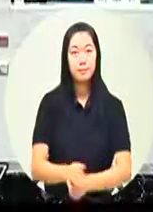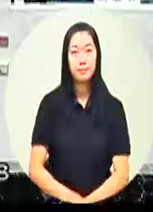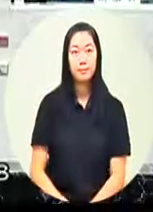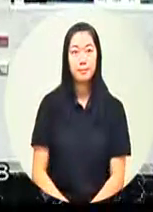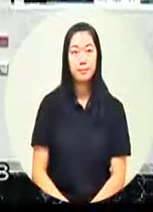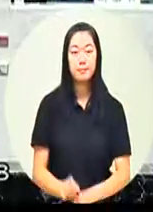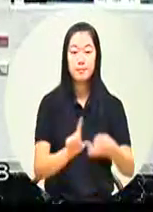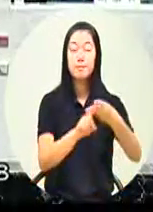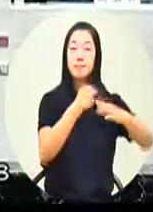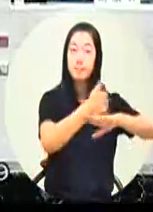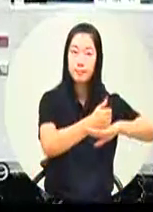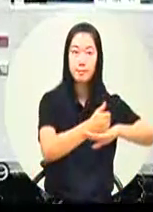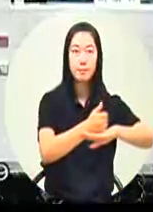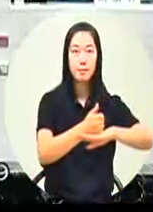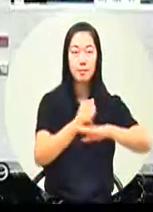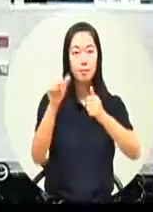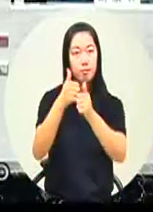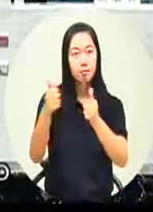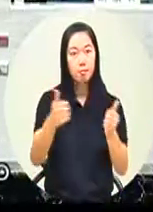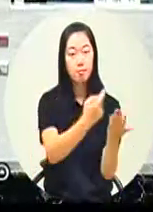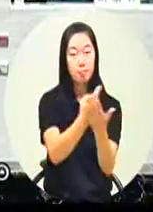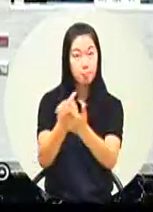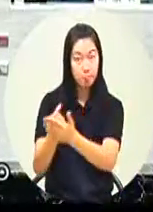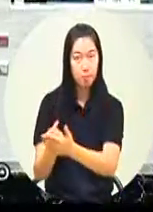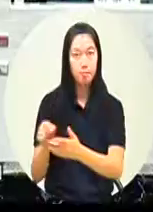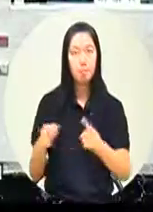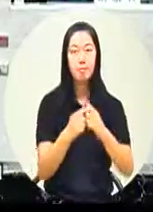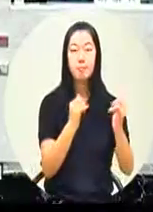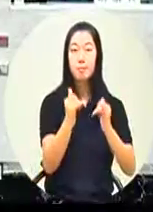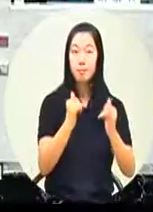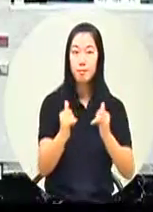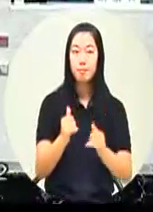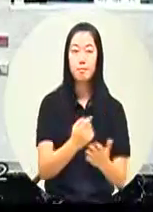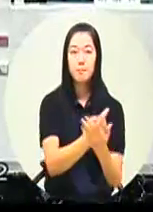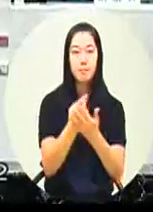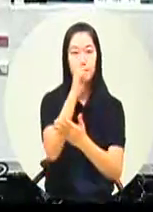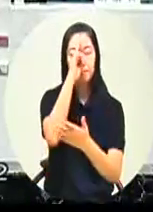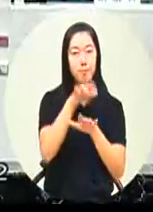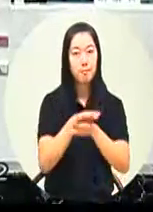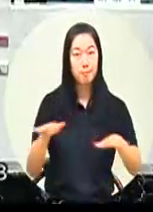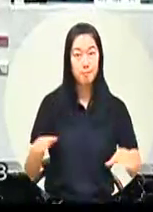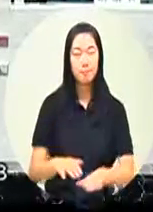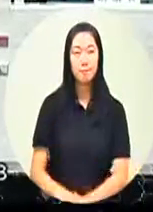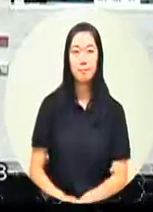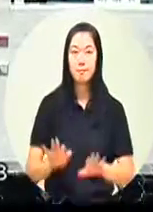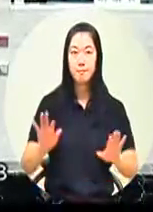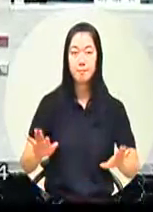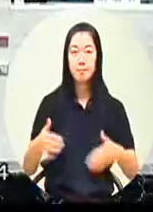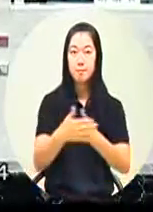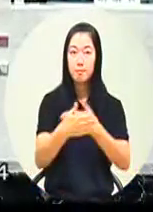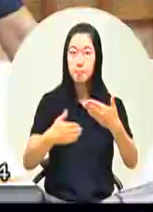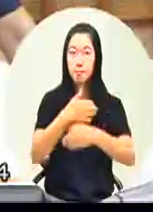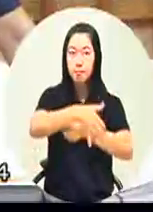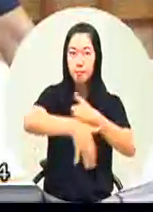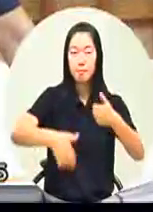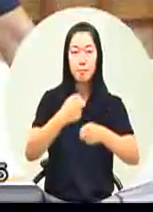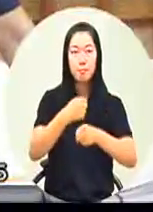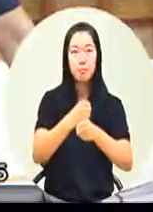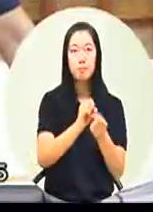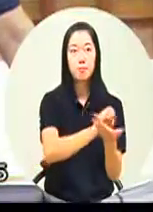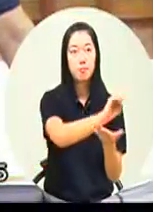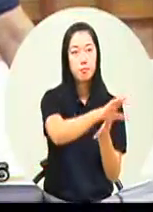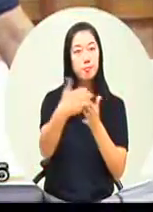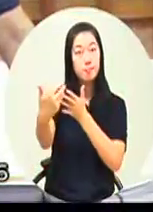席啊，议会先进市民朋友，大家午安吼。今仔日交通部门业务报告甲质